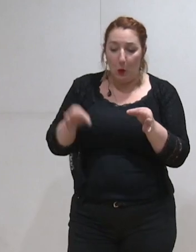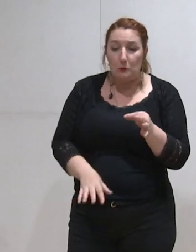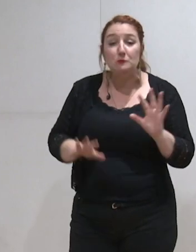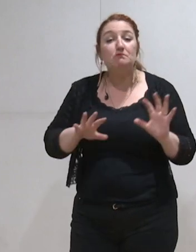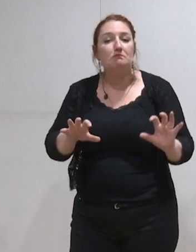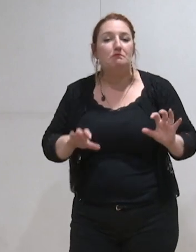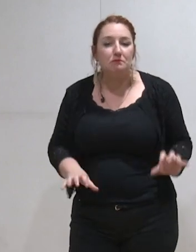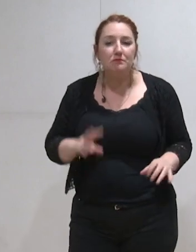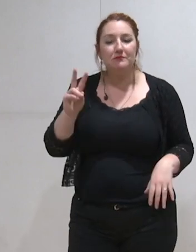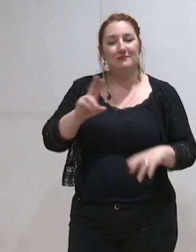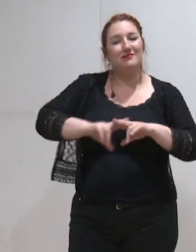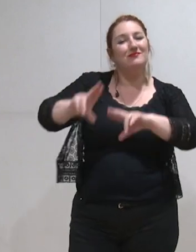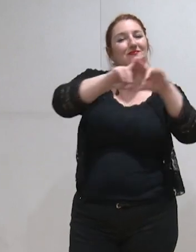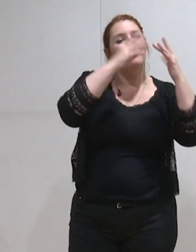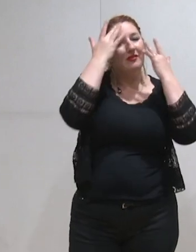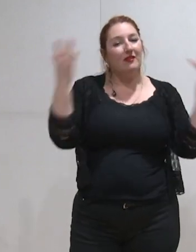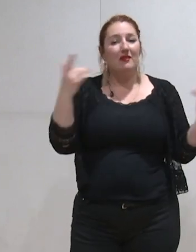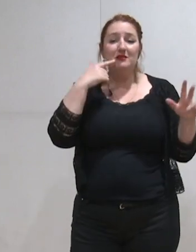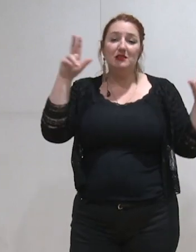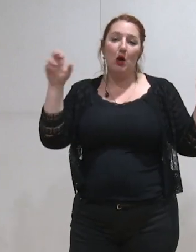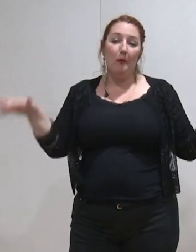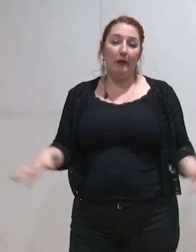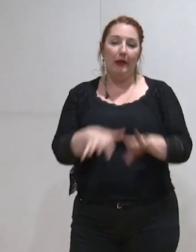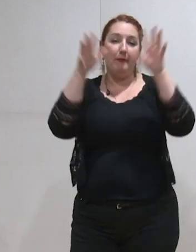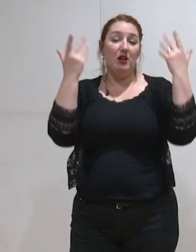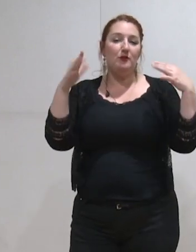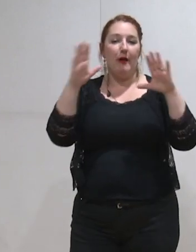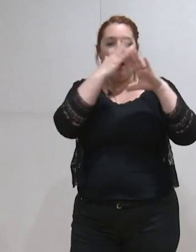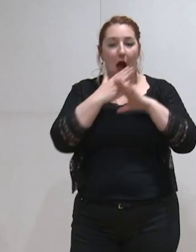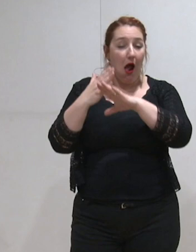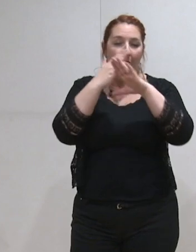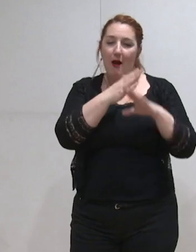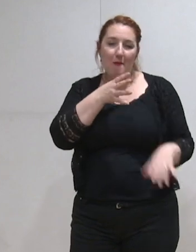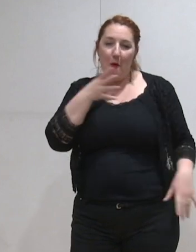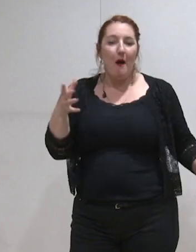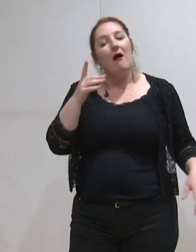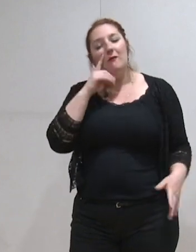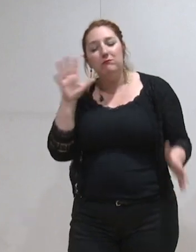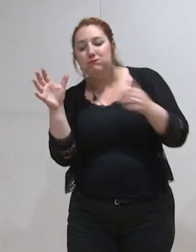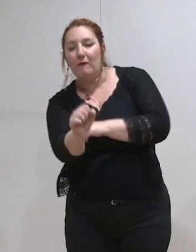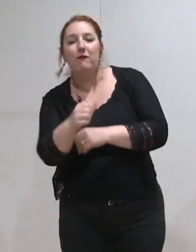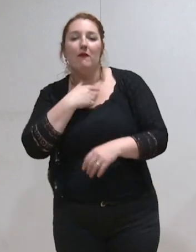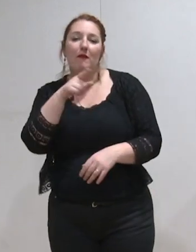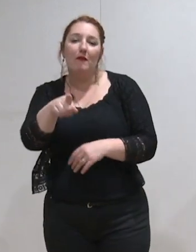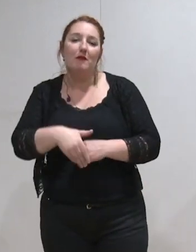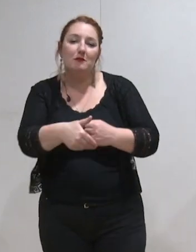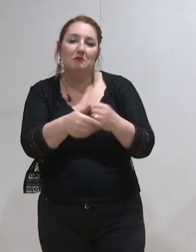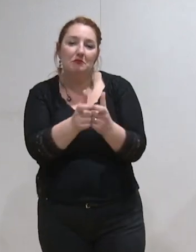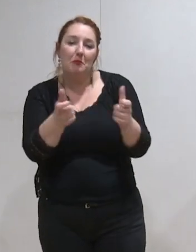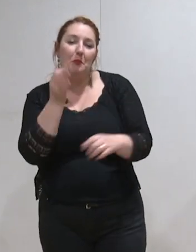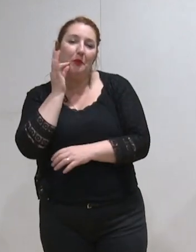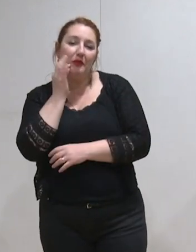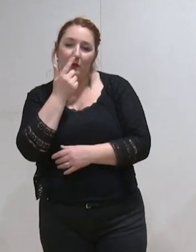chantier de culture est aujourd'hui un bel écran de fumée qui ne réussit plus à cacher votre manque de soutien aux petites structures votre manque de discernement sur les réels